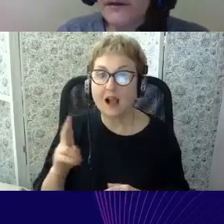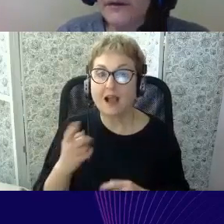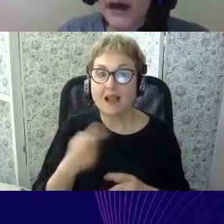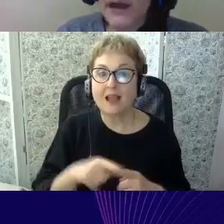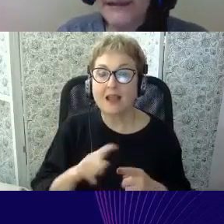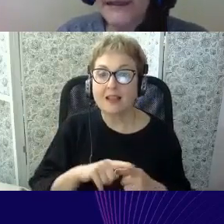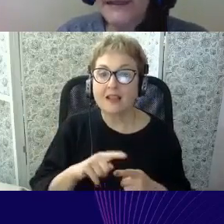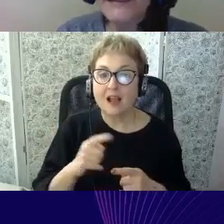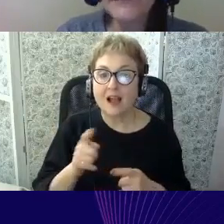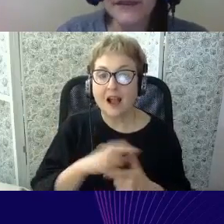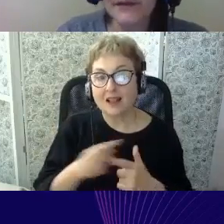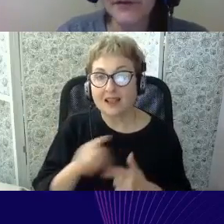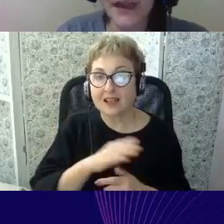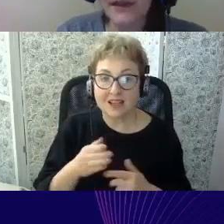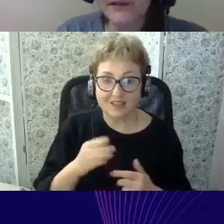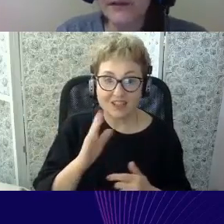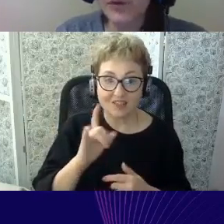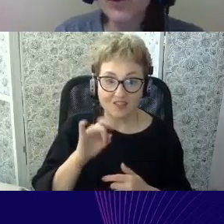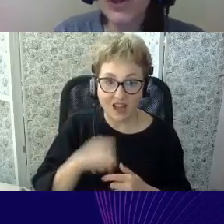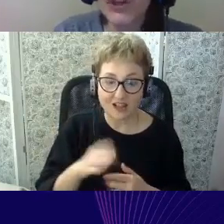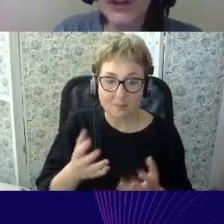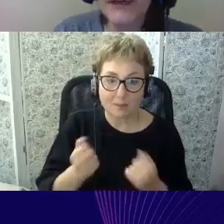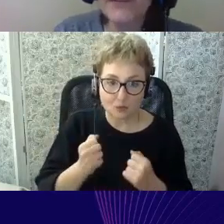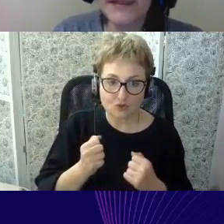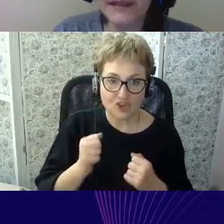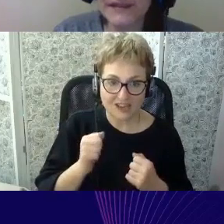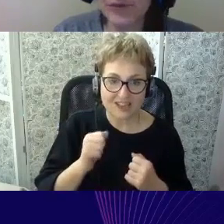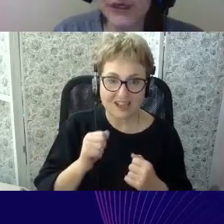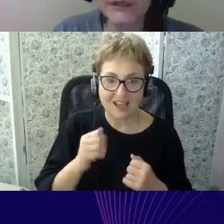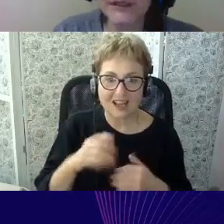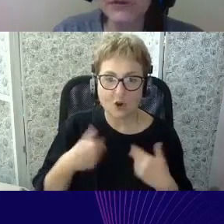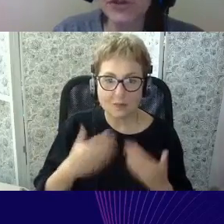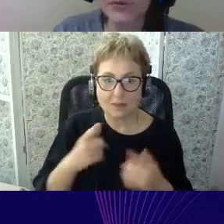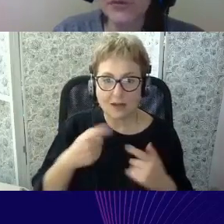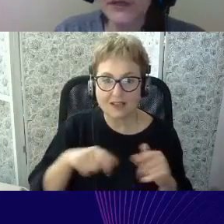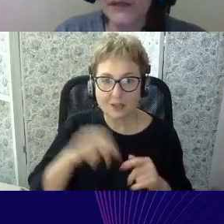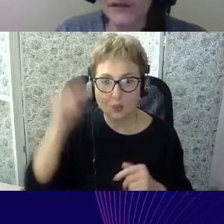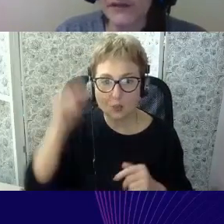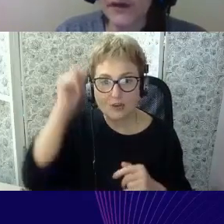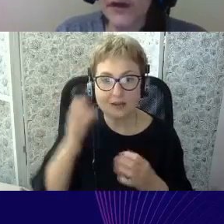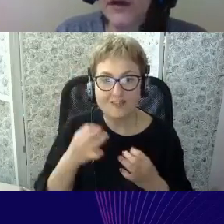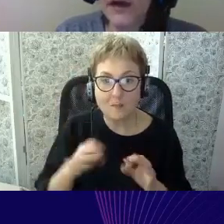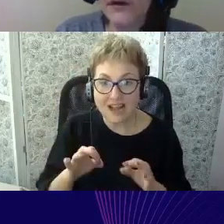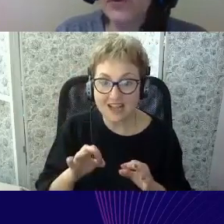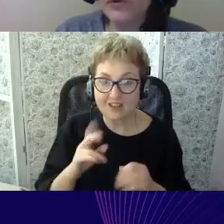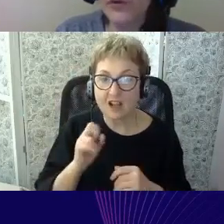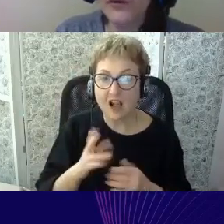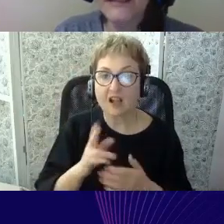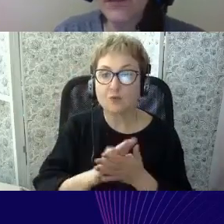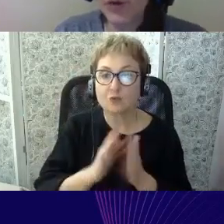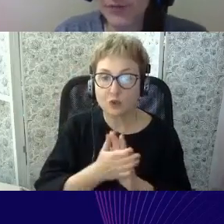это альтернативный вариант получение рекомендаций по организации учебного пространства, как